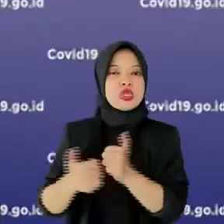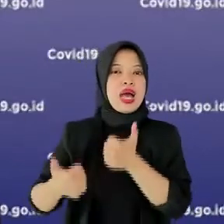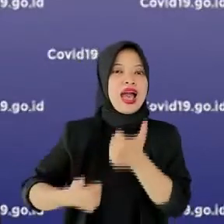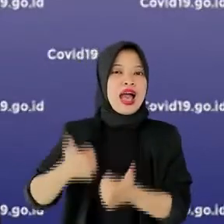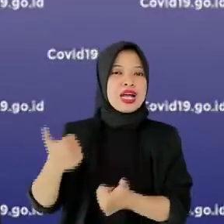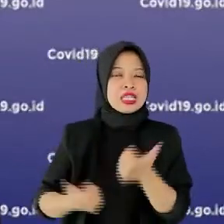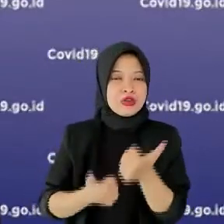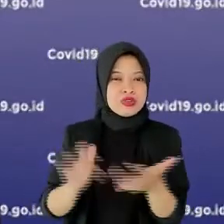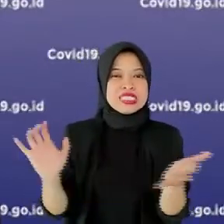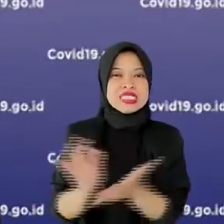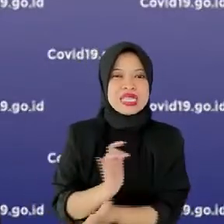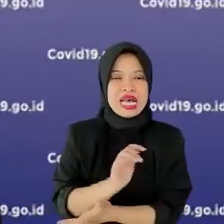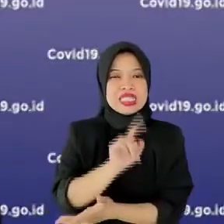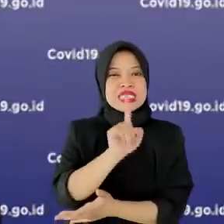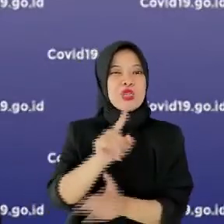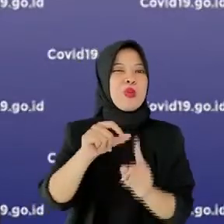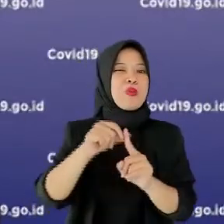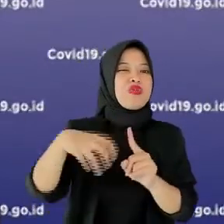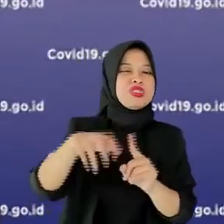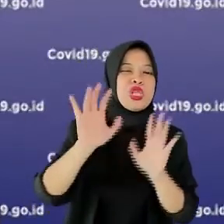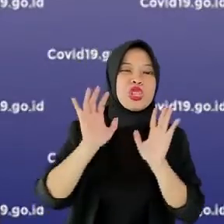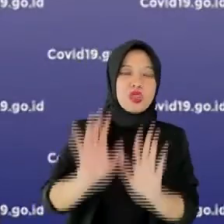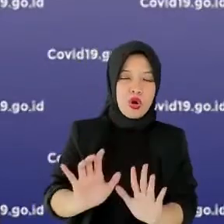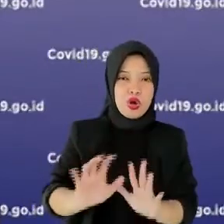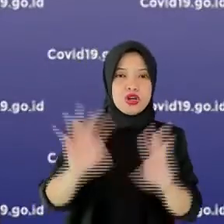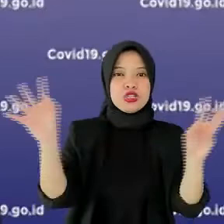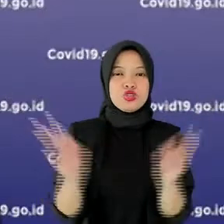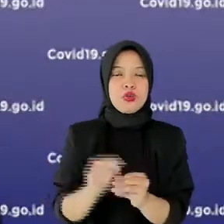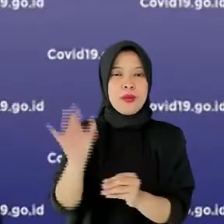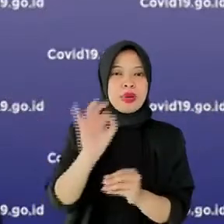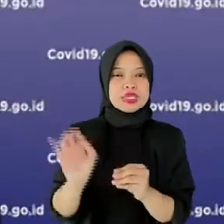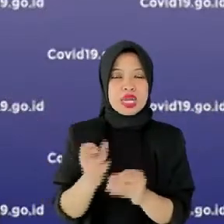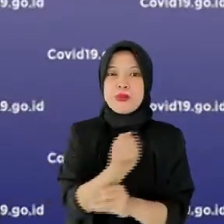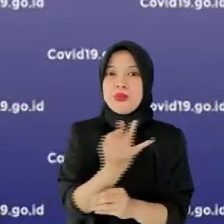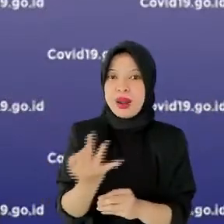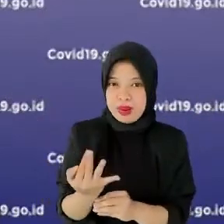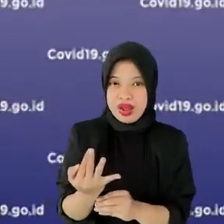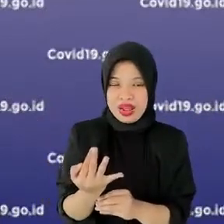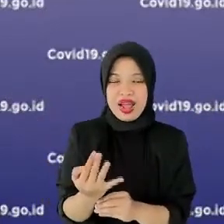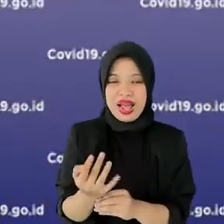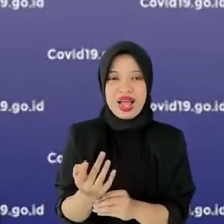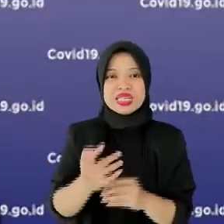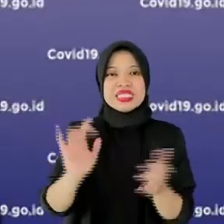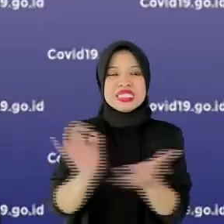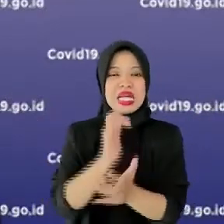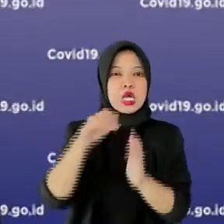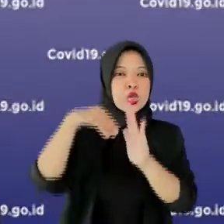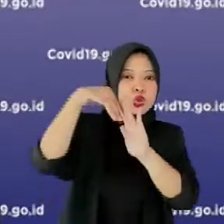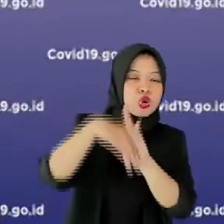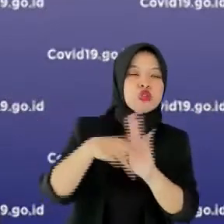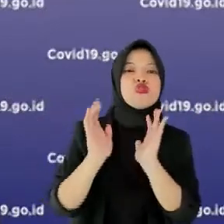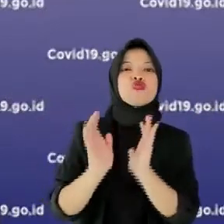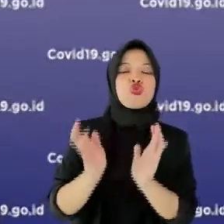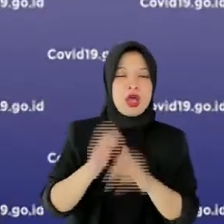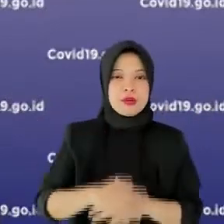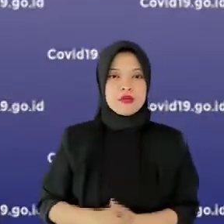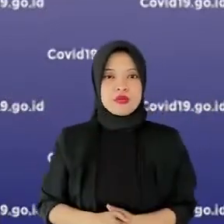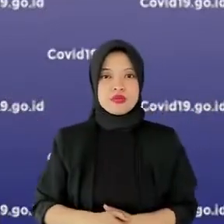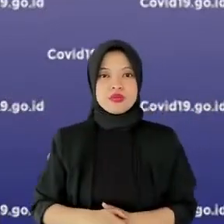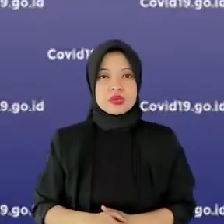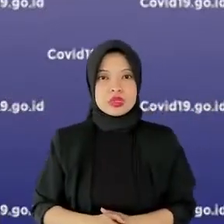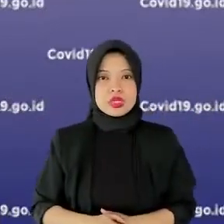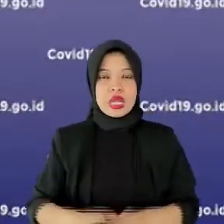tinggal satu provinsi dengan kenaikan persentase kasus aktif, yang lainnya semuanya turun. Kemudian kalau dari